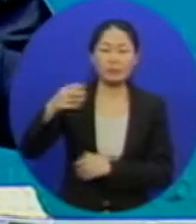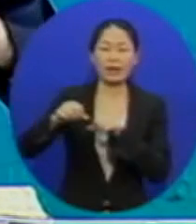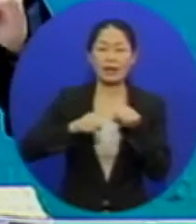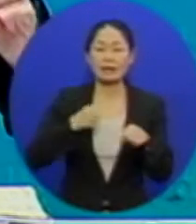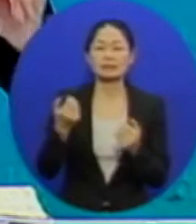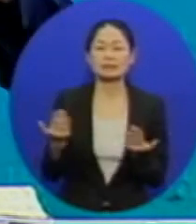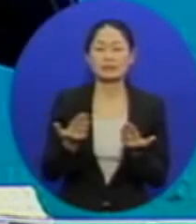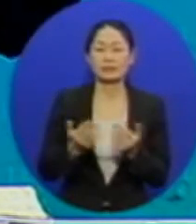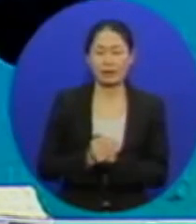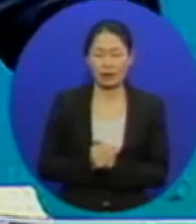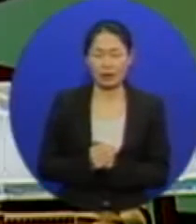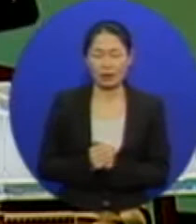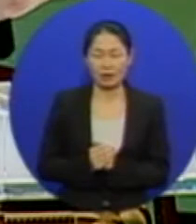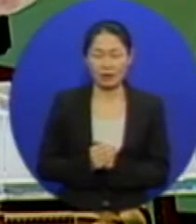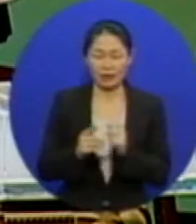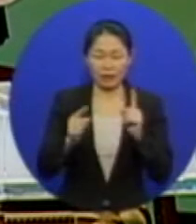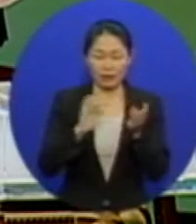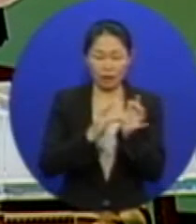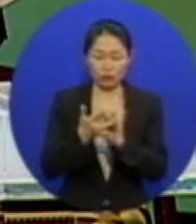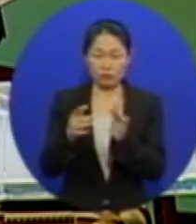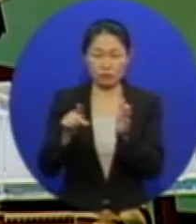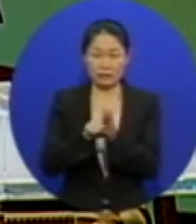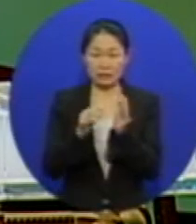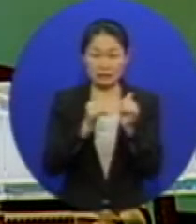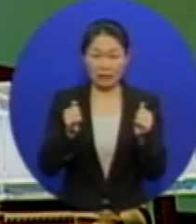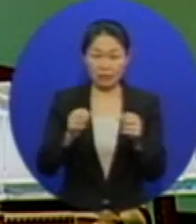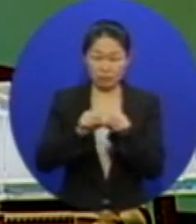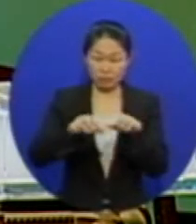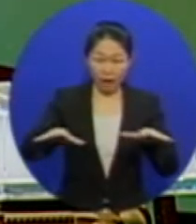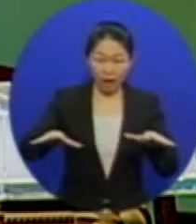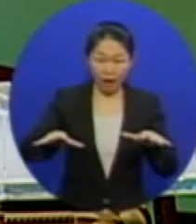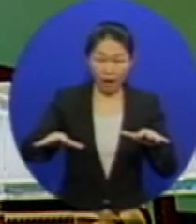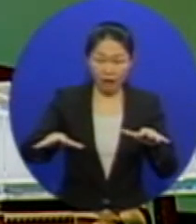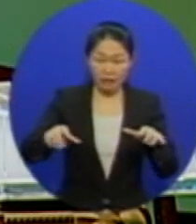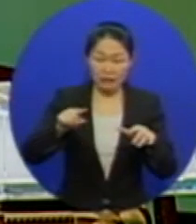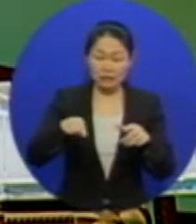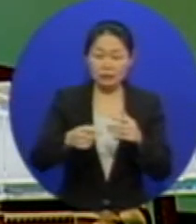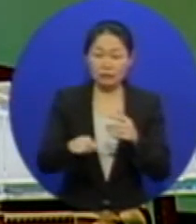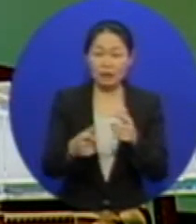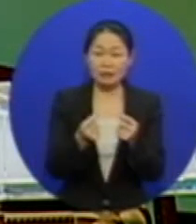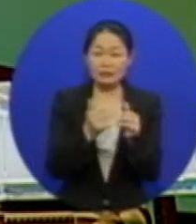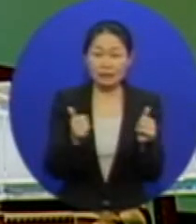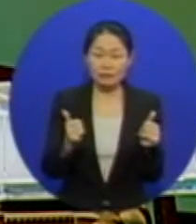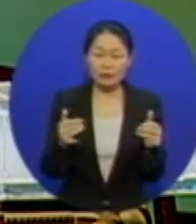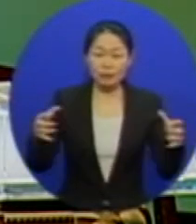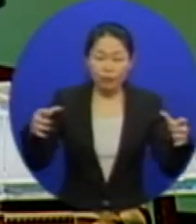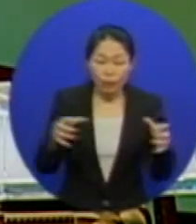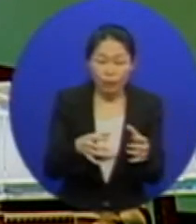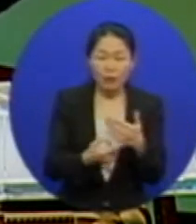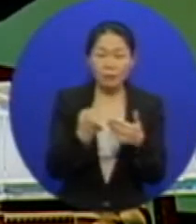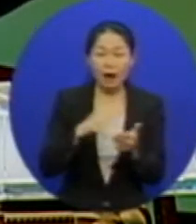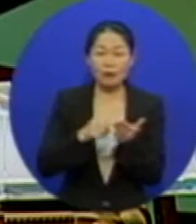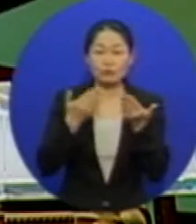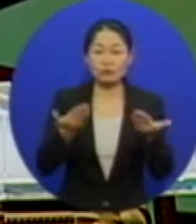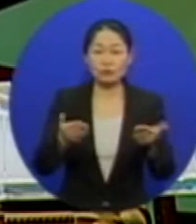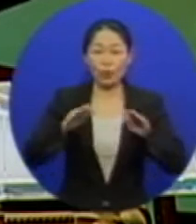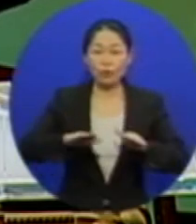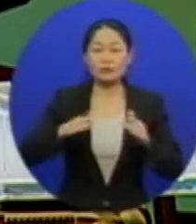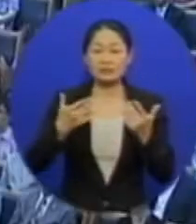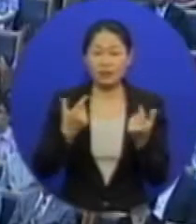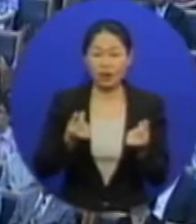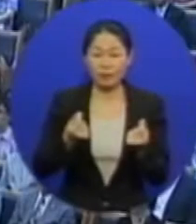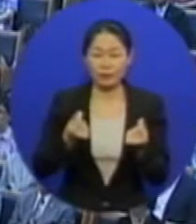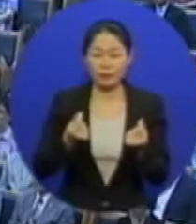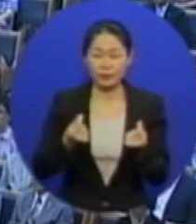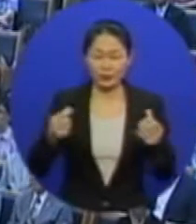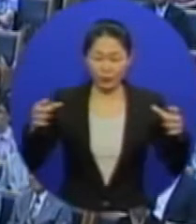예수 믿은 성도들이 뿔뿔이 흩어져 있는데 그들이 함께 모일 마음을 주시고 그래서 오늘처럼 이렇게 모여서